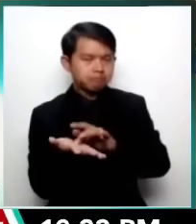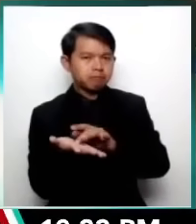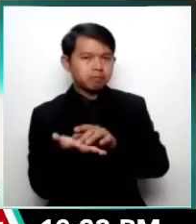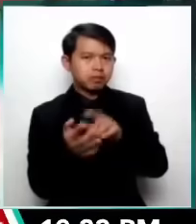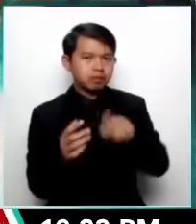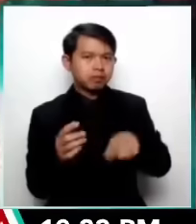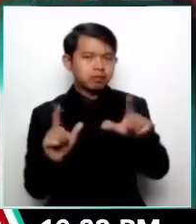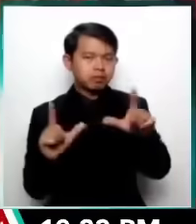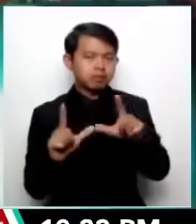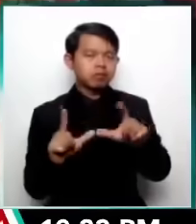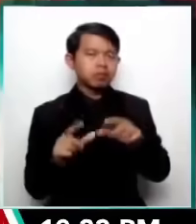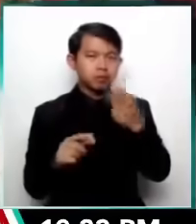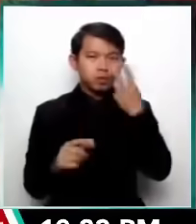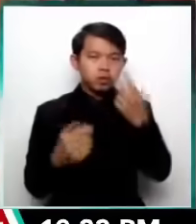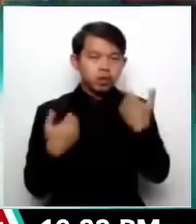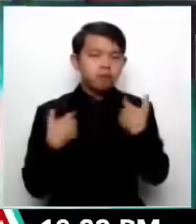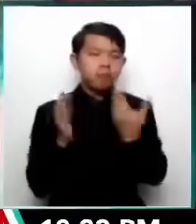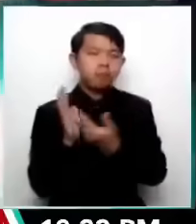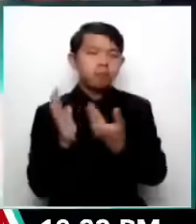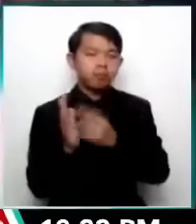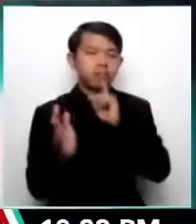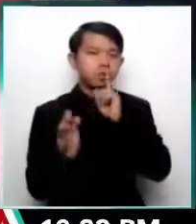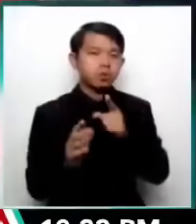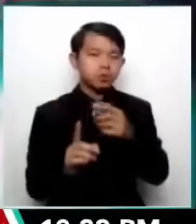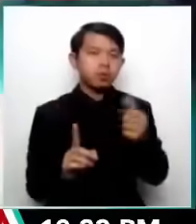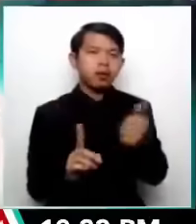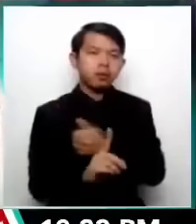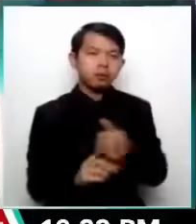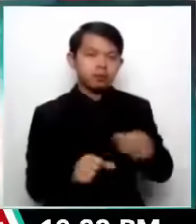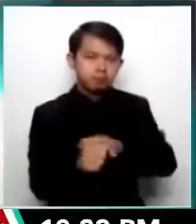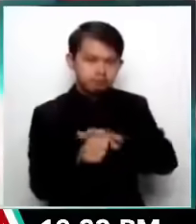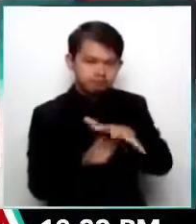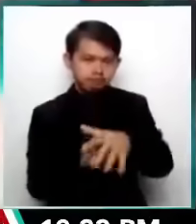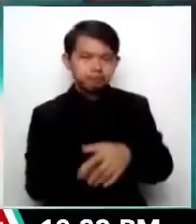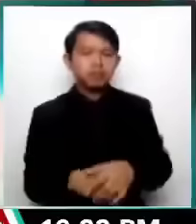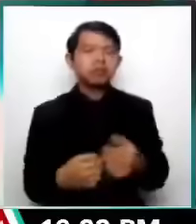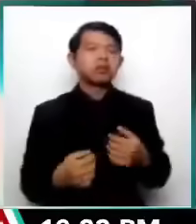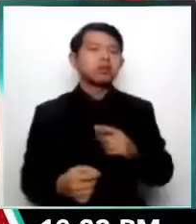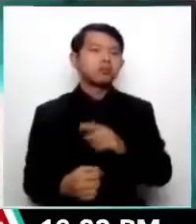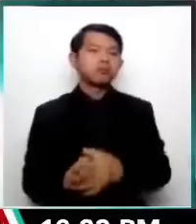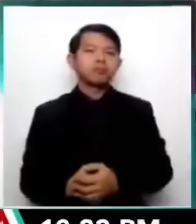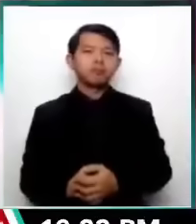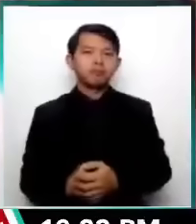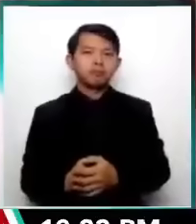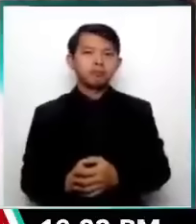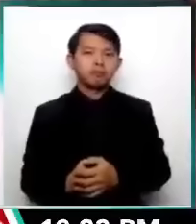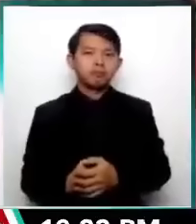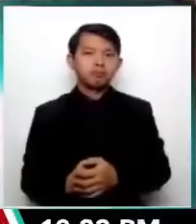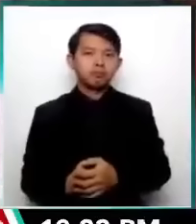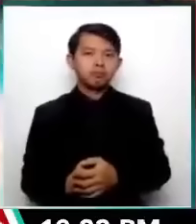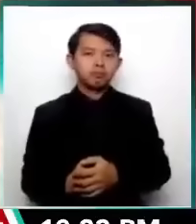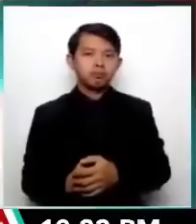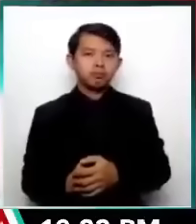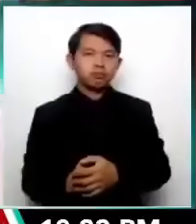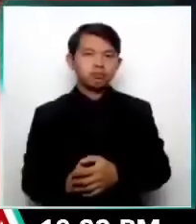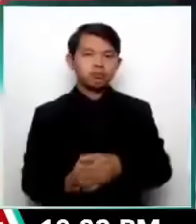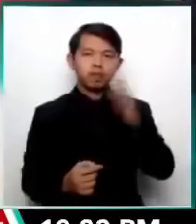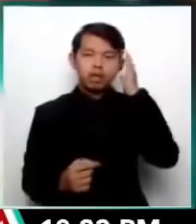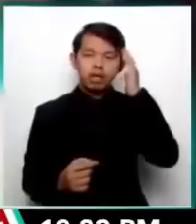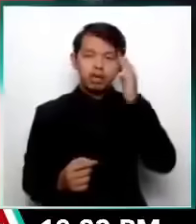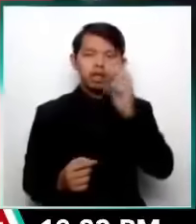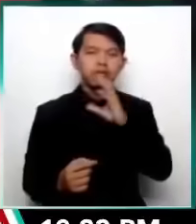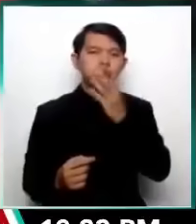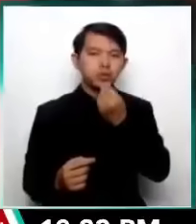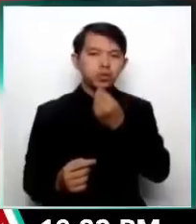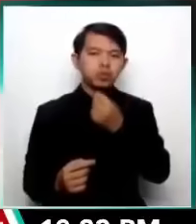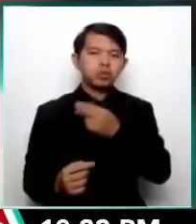sila. Positibong kinilala ng mga biktima ang dalawang inarestong suspect. Hindi po namin masasagot yan, ma'am, yung tanong yun sa korte na lang